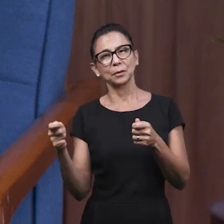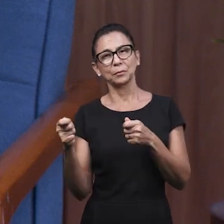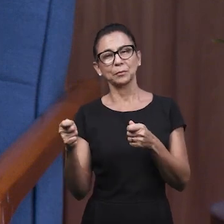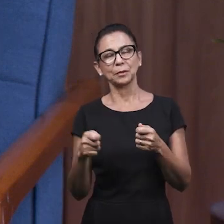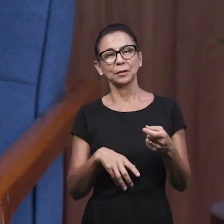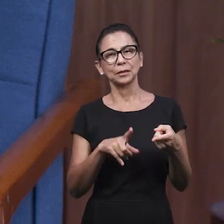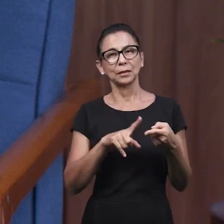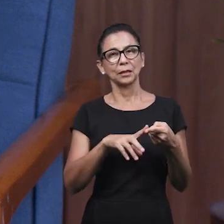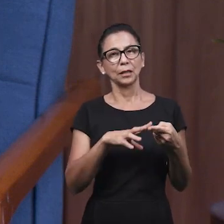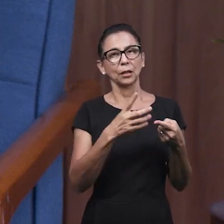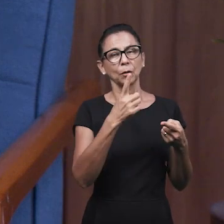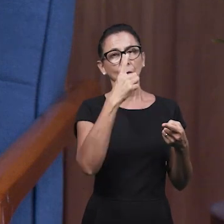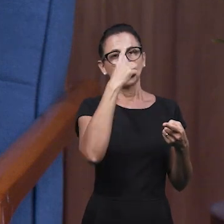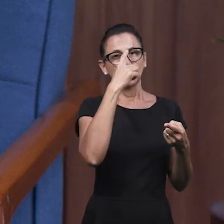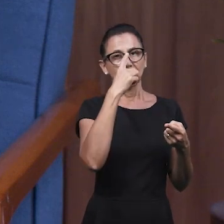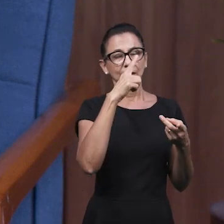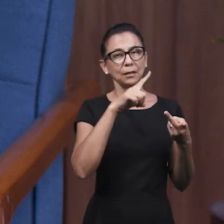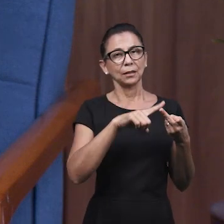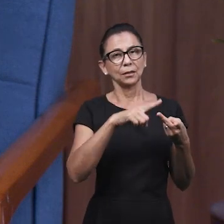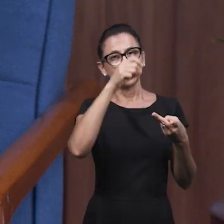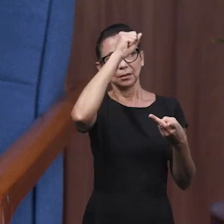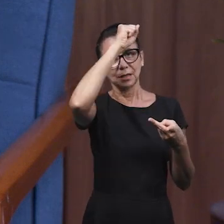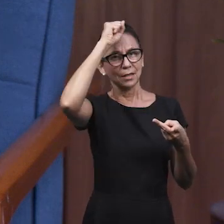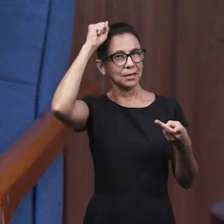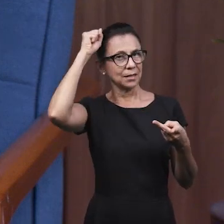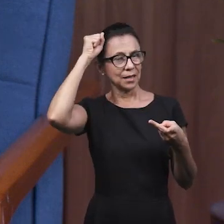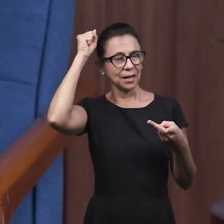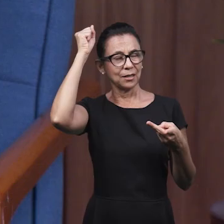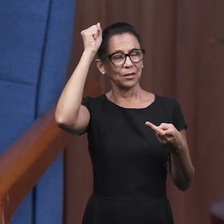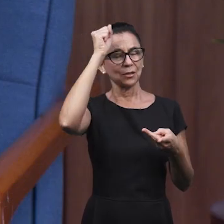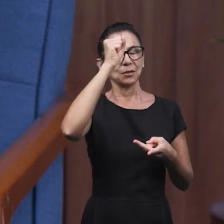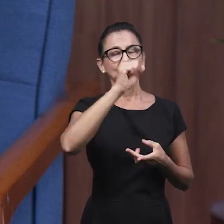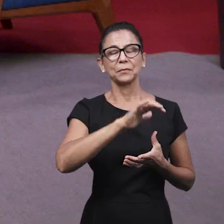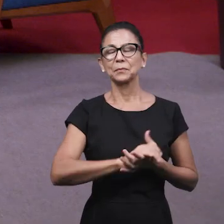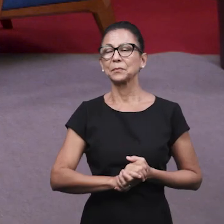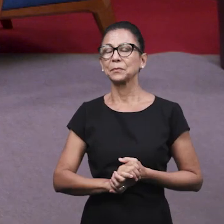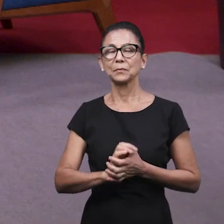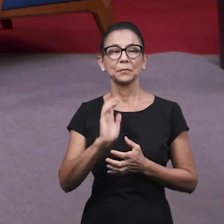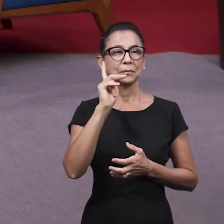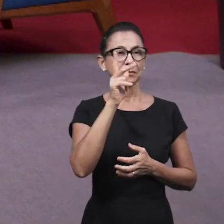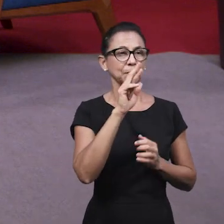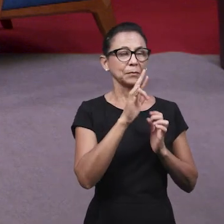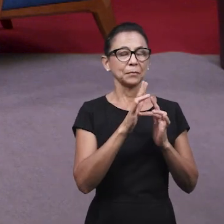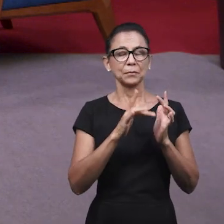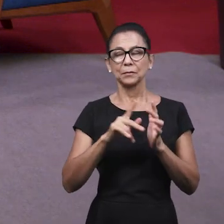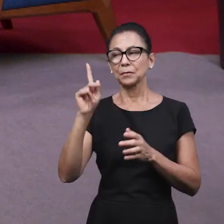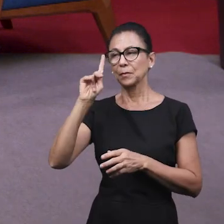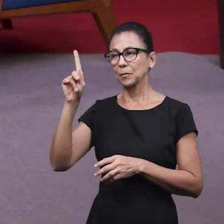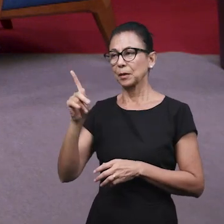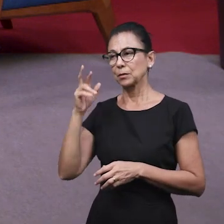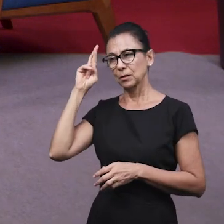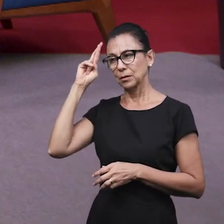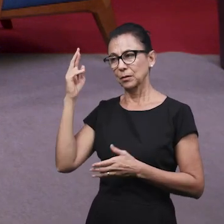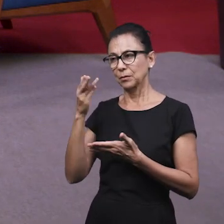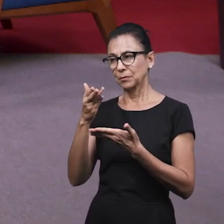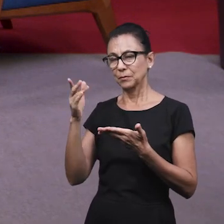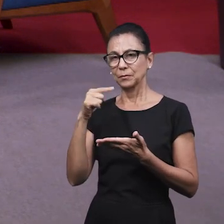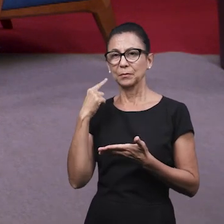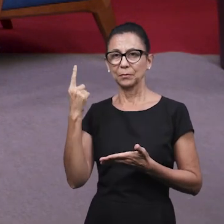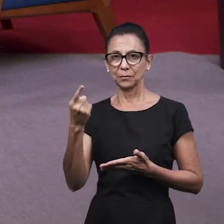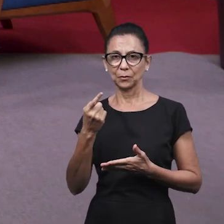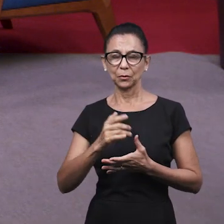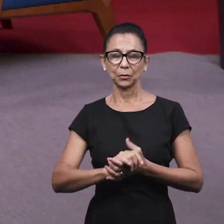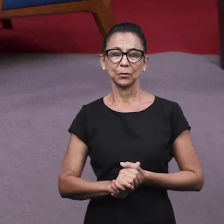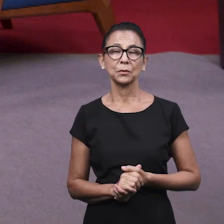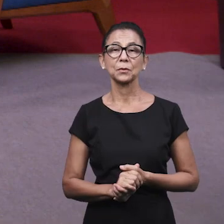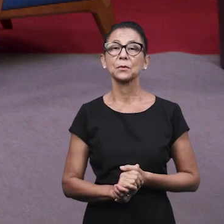toujours ici avec moi. Pasteur Daniel Moreira, Sérgio Souza, la paix du Seigneur. Josias, la paix du Seigneur. Sergio, la paix du Seigneur. La paix du Seigneur à